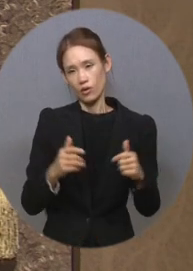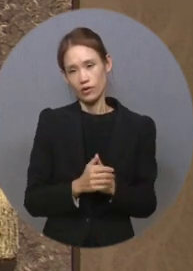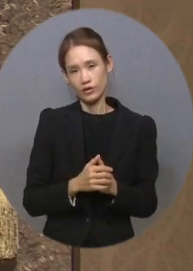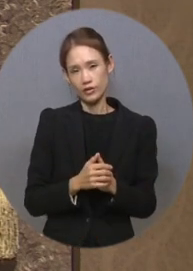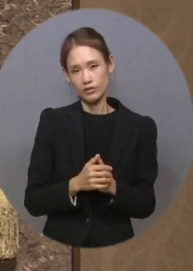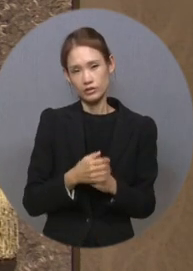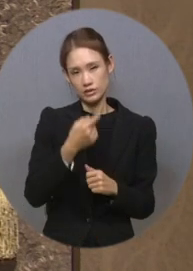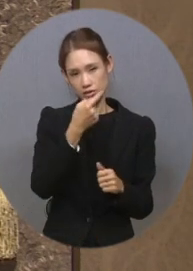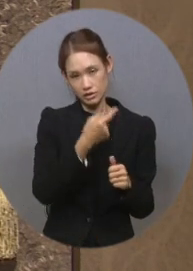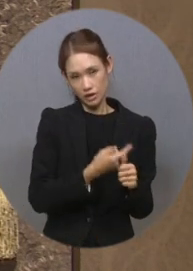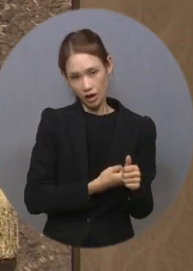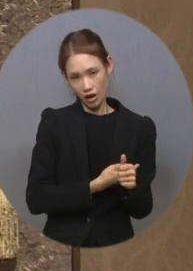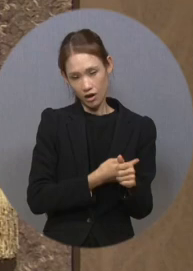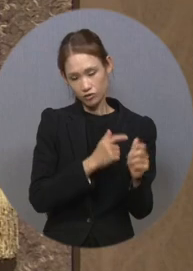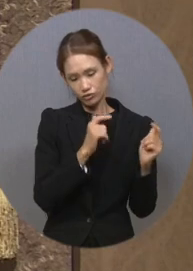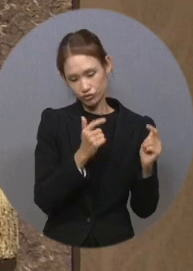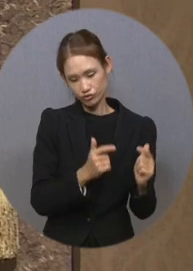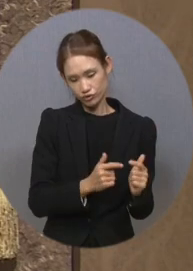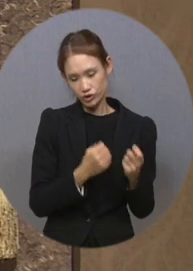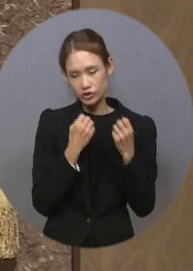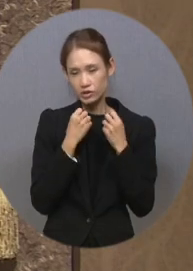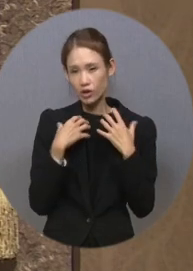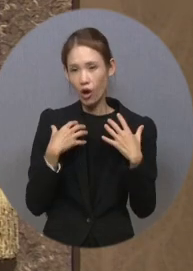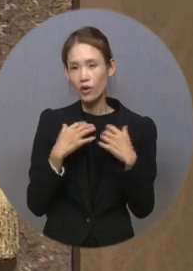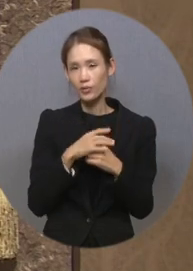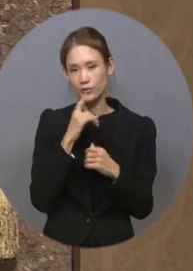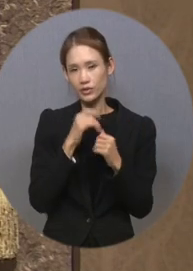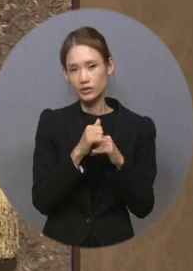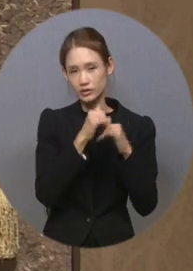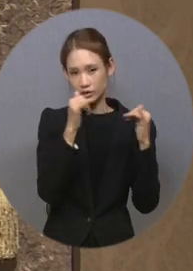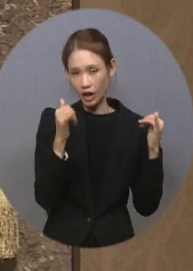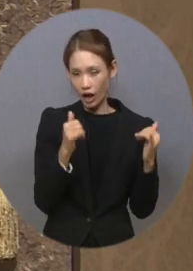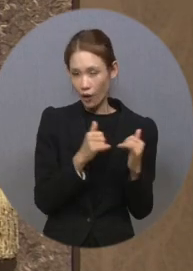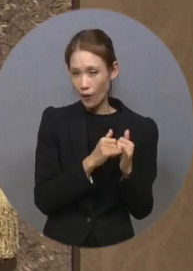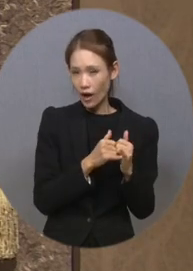그러니까 자연적으로 또 감소가 겹친 겁니다. 사회적 감소,